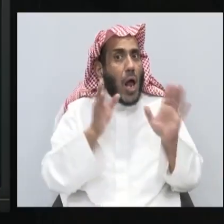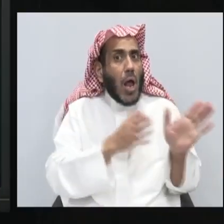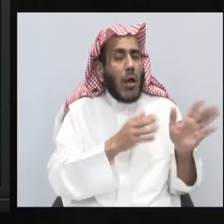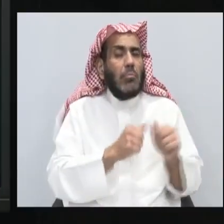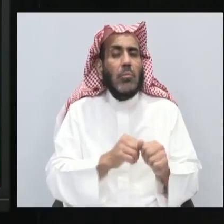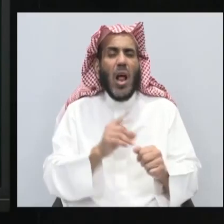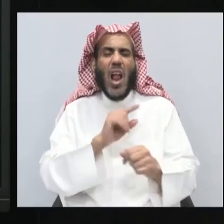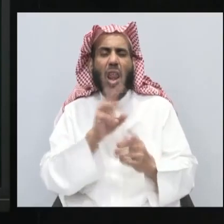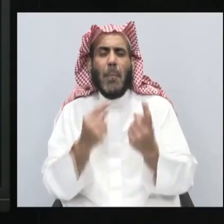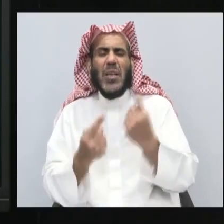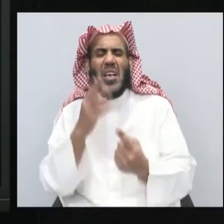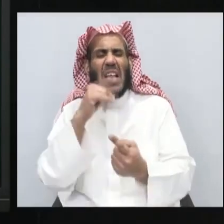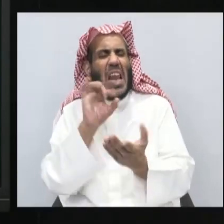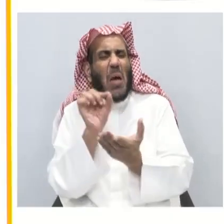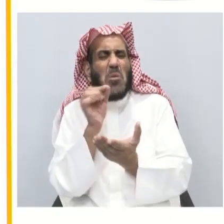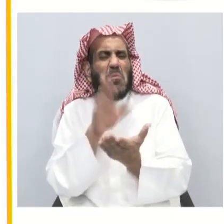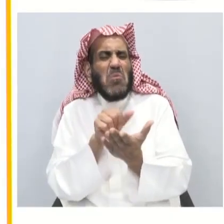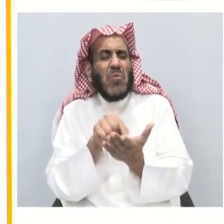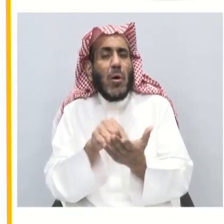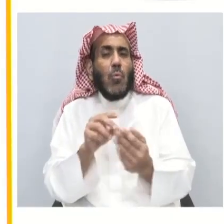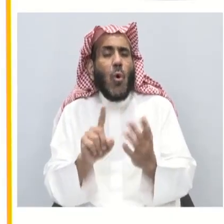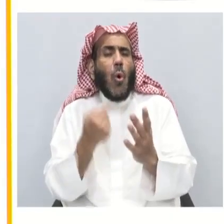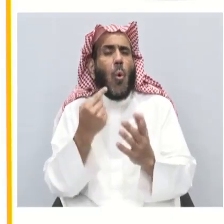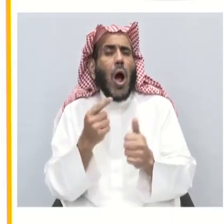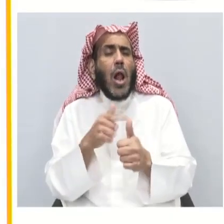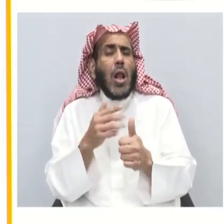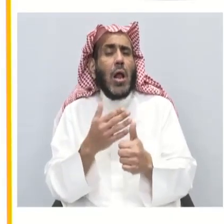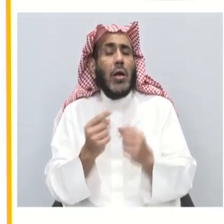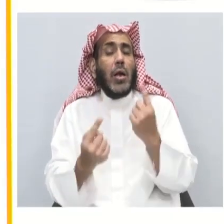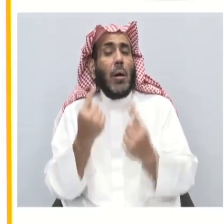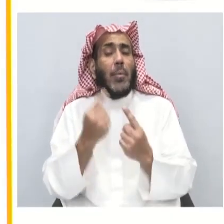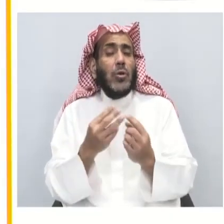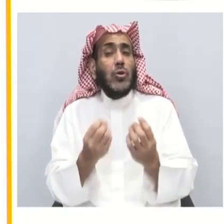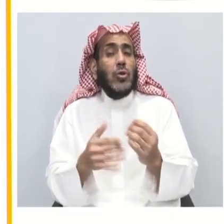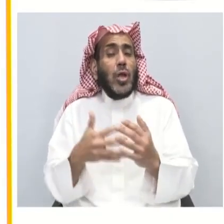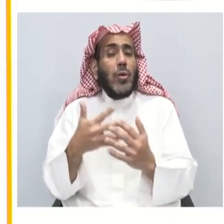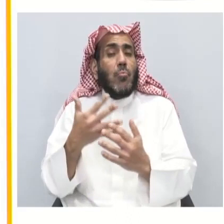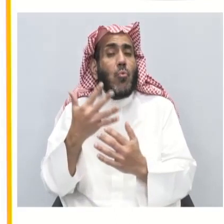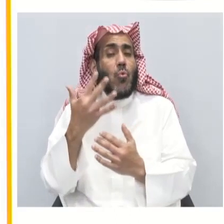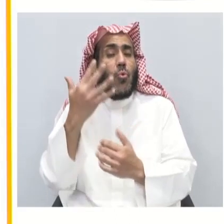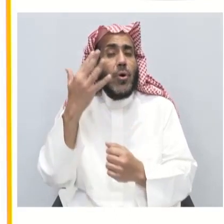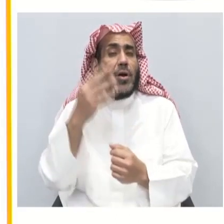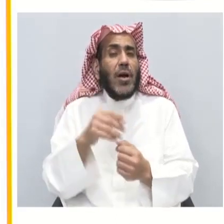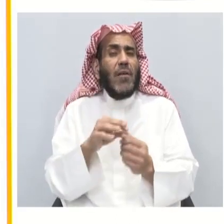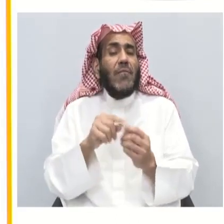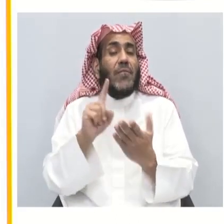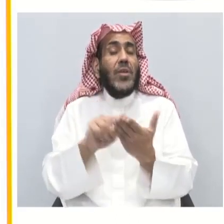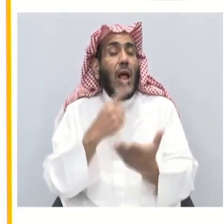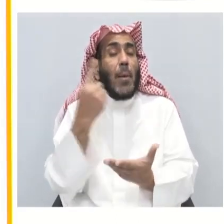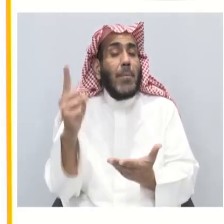النباتات اللابذرية من أوائل النباتات التي تنمو في